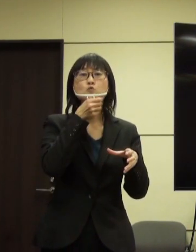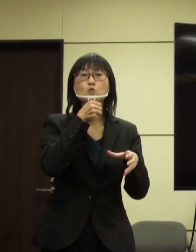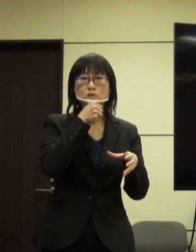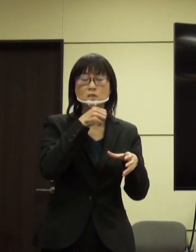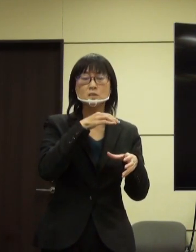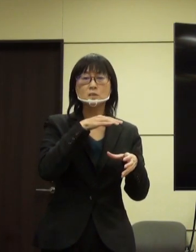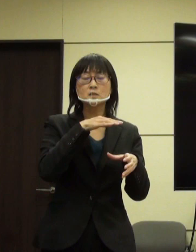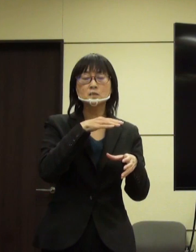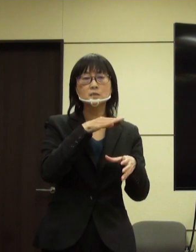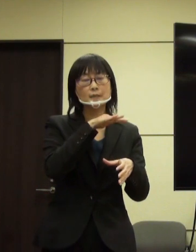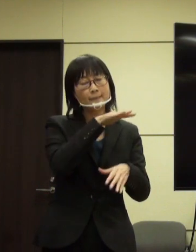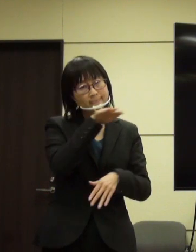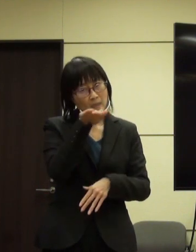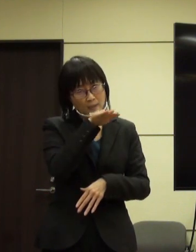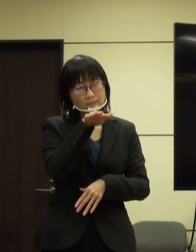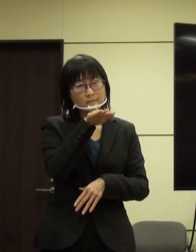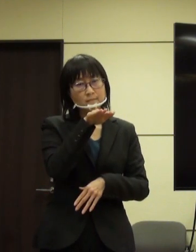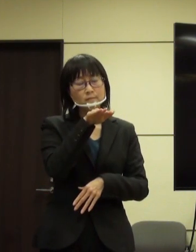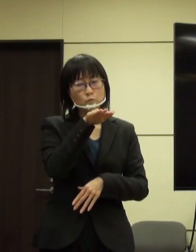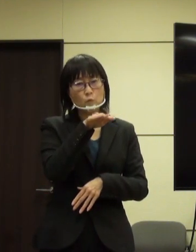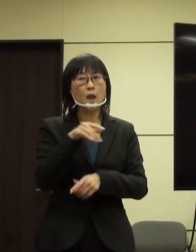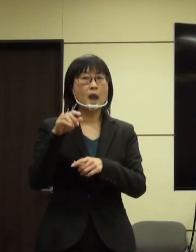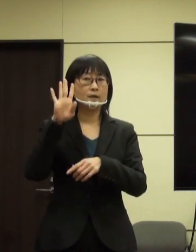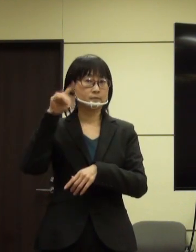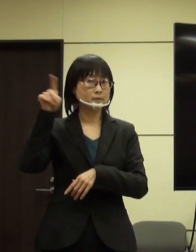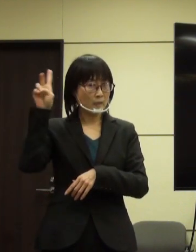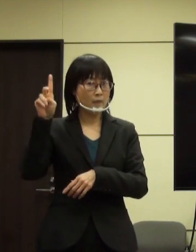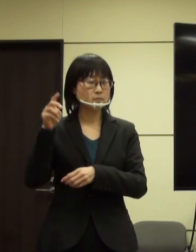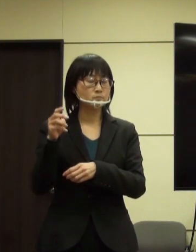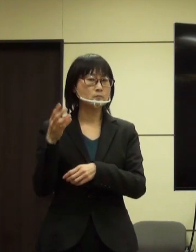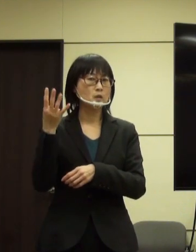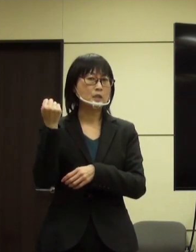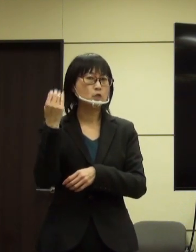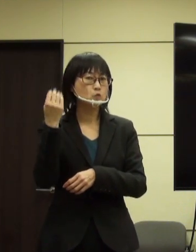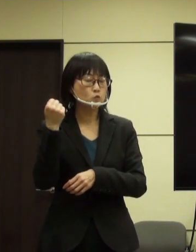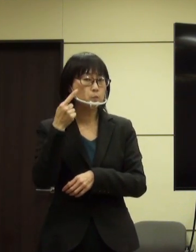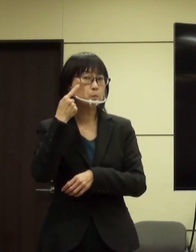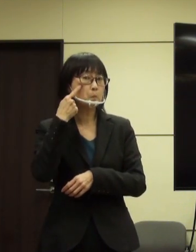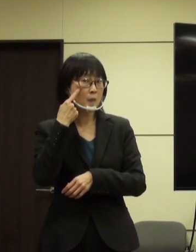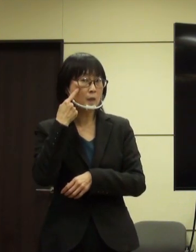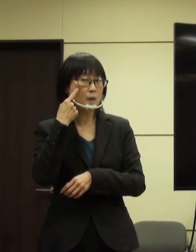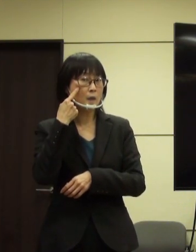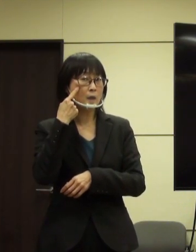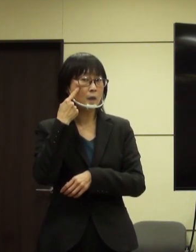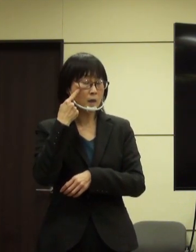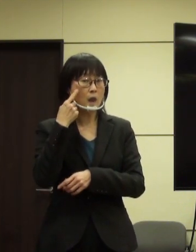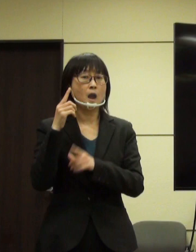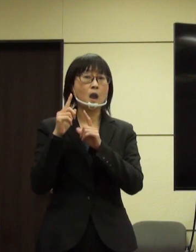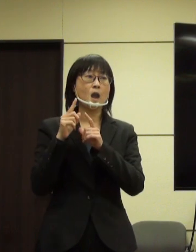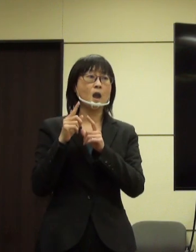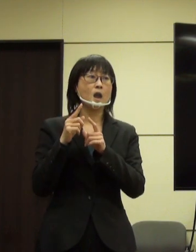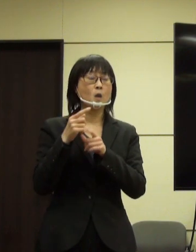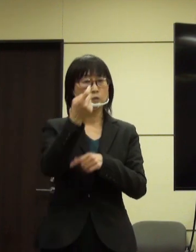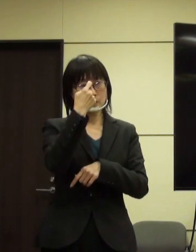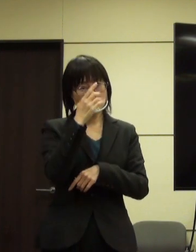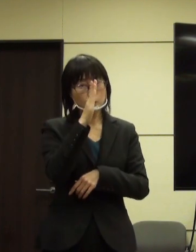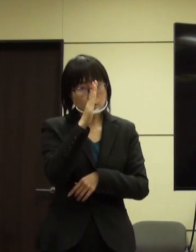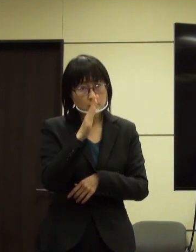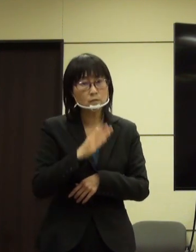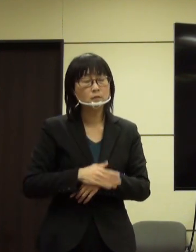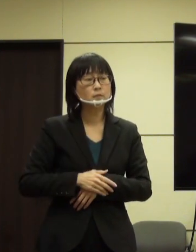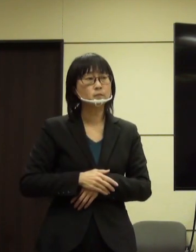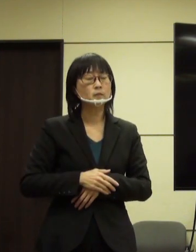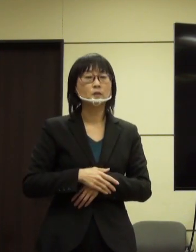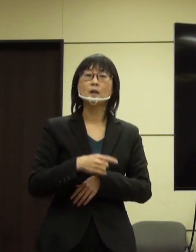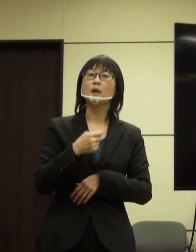番号ぷにょ都合っていうのできる女性はあのちょっと私はで here ちょうどチームだと話し